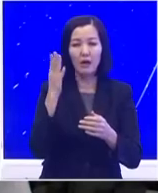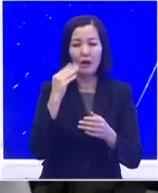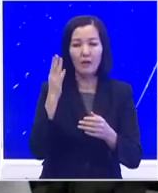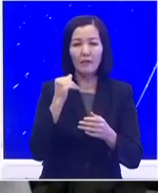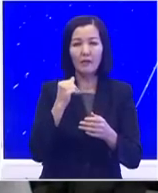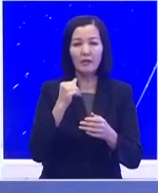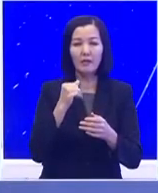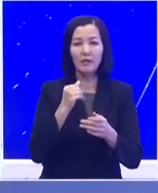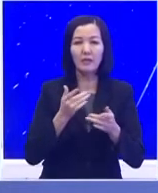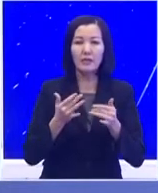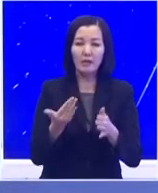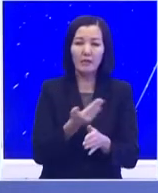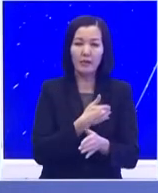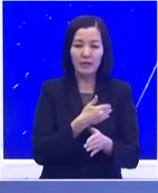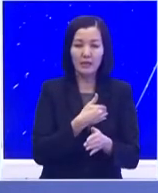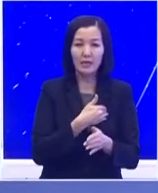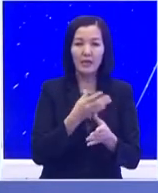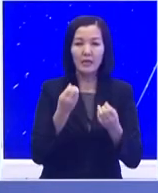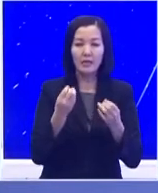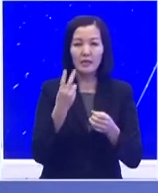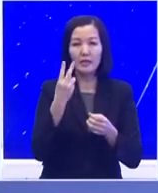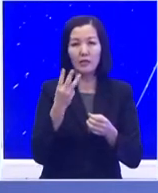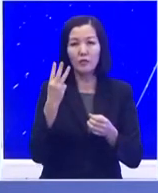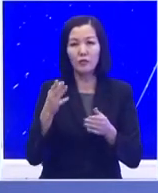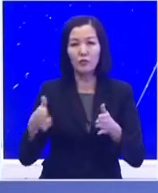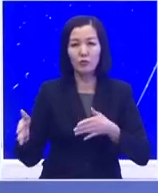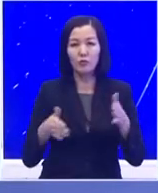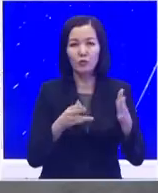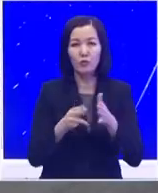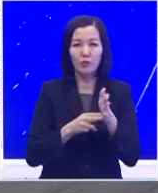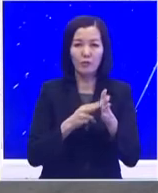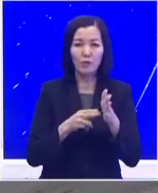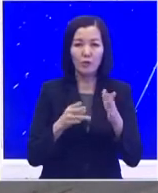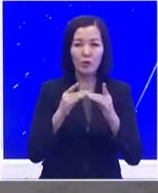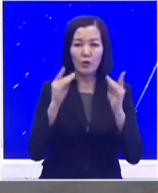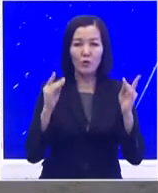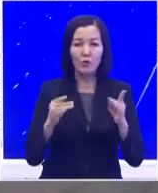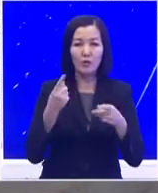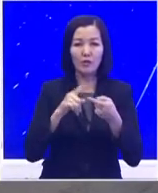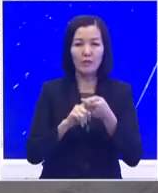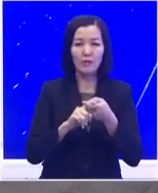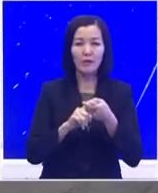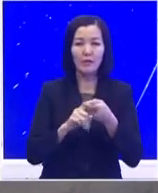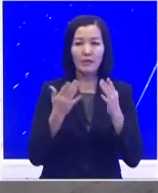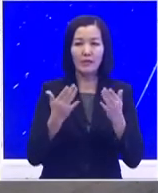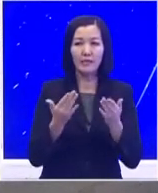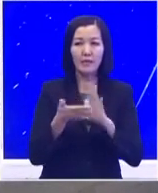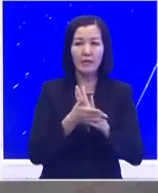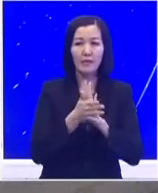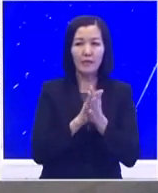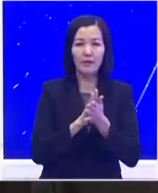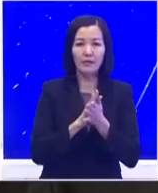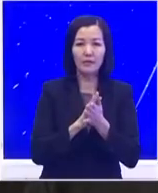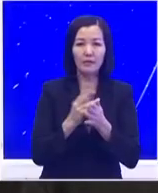автопарктерінен талап етілсе, тағы екшеуі жолдар мен темір жол өткелдеріне қатысты. Соңғысының кептелісі